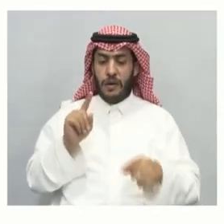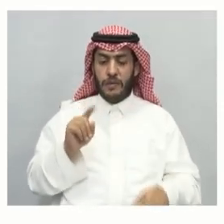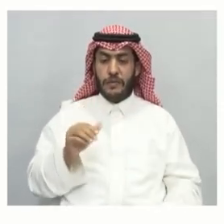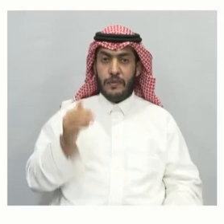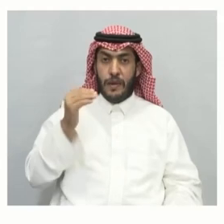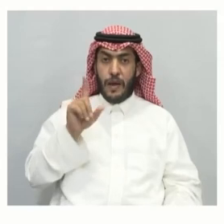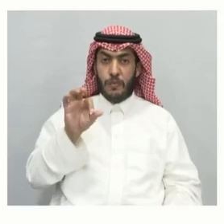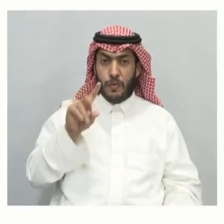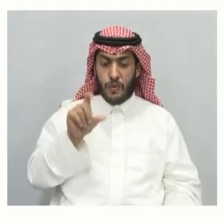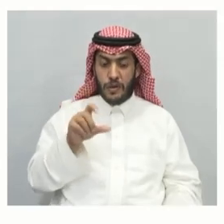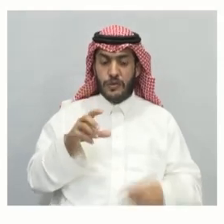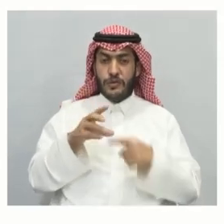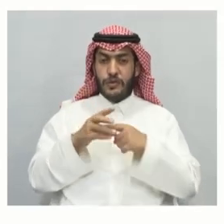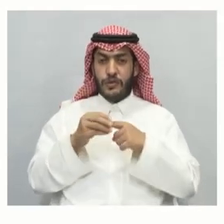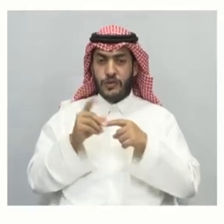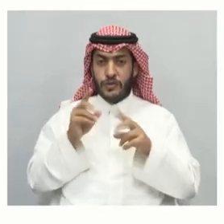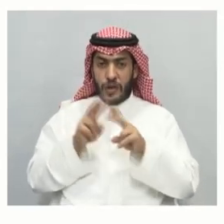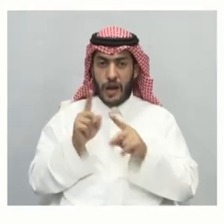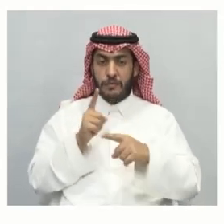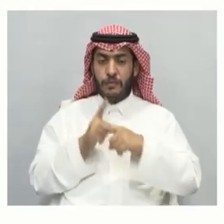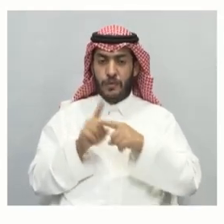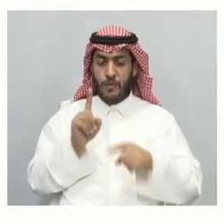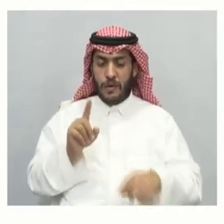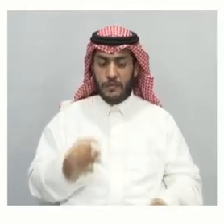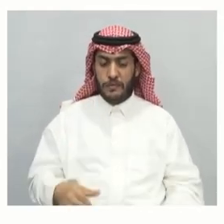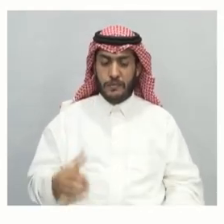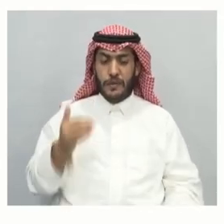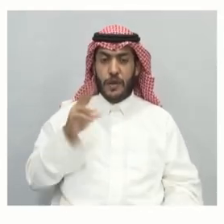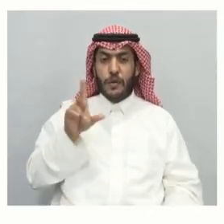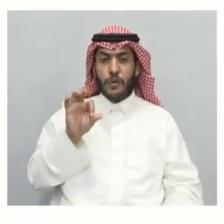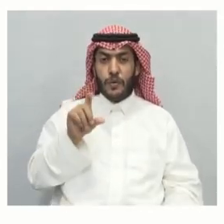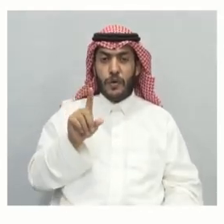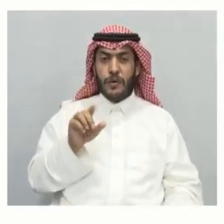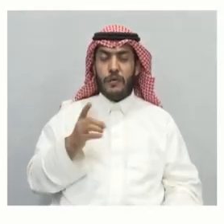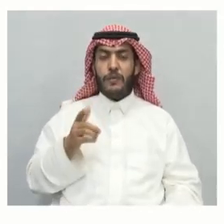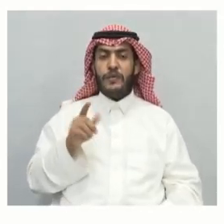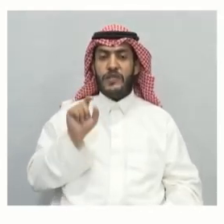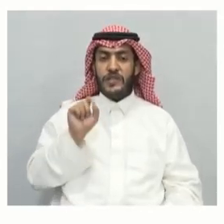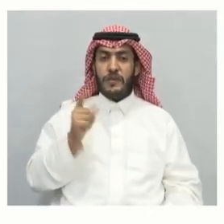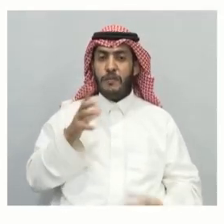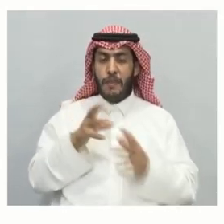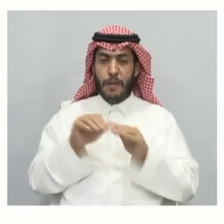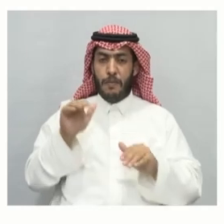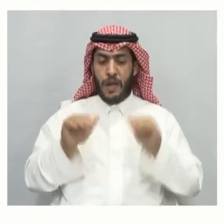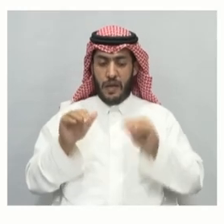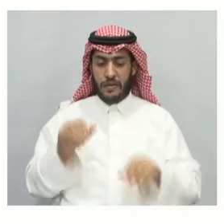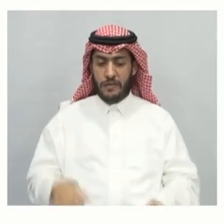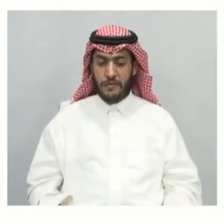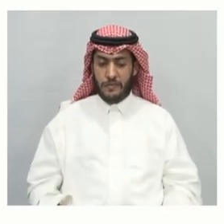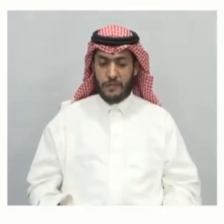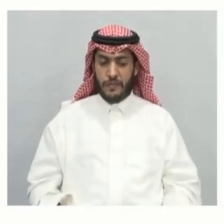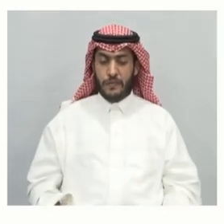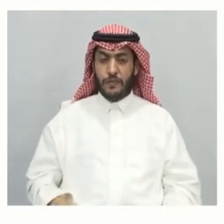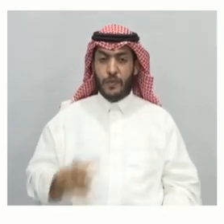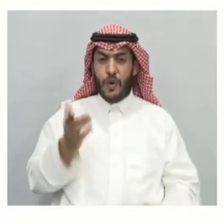بينما البروتون شحنته موجب واحد والنيوترون صفر اي متعادل الشحنه